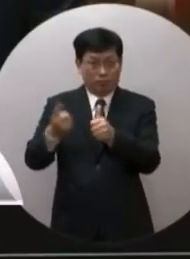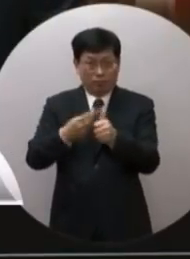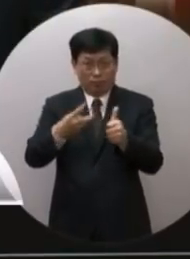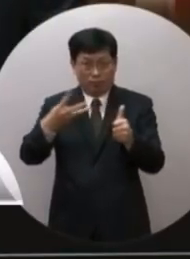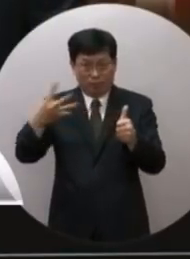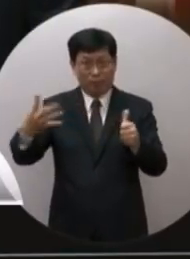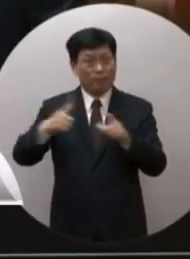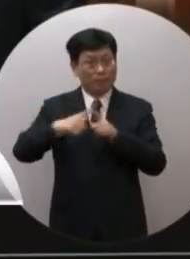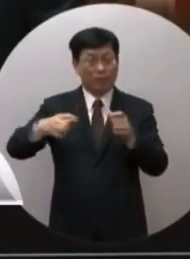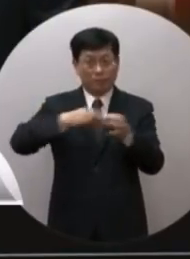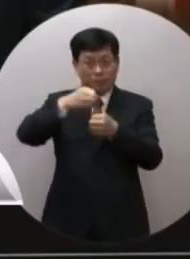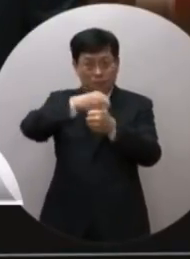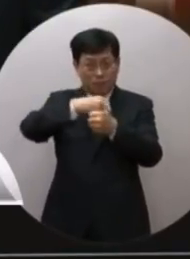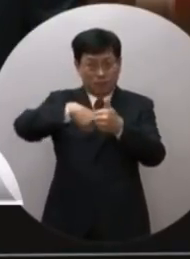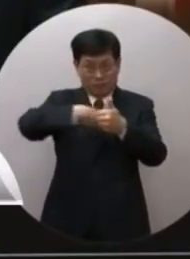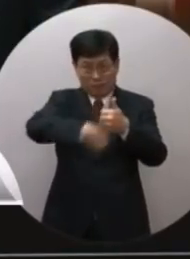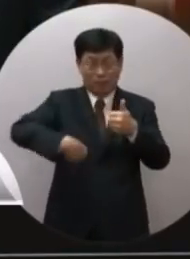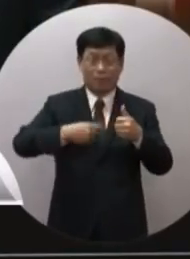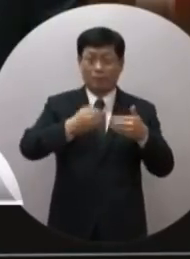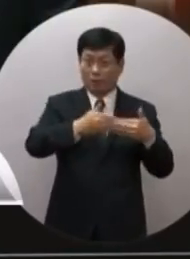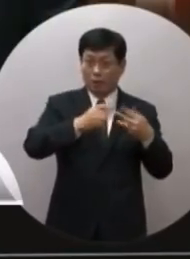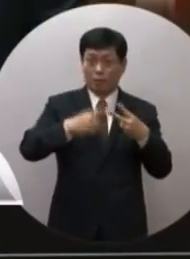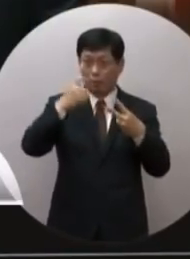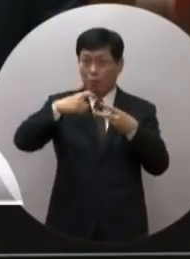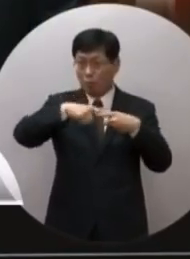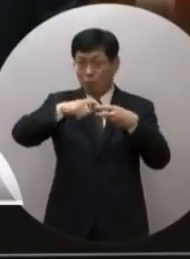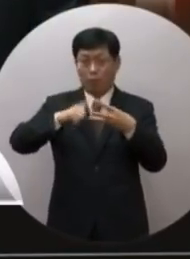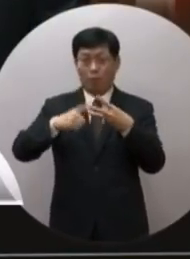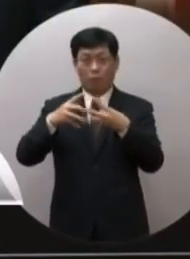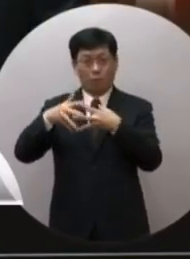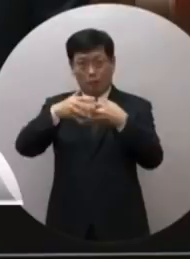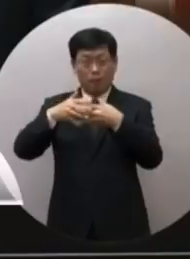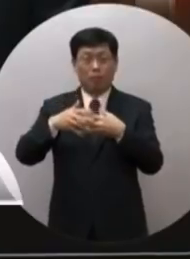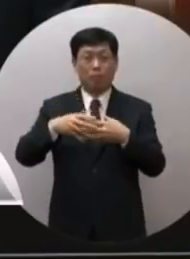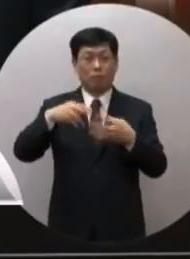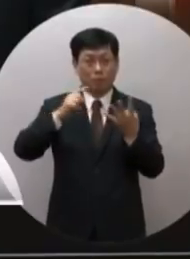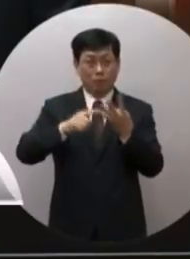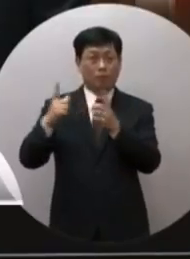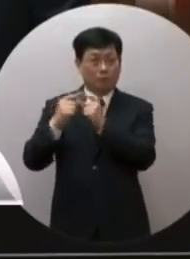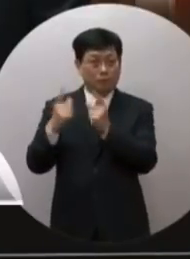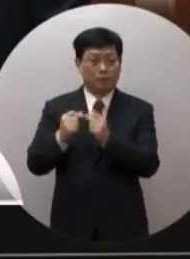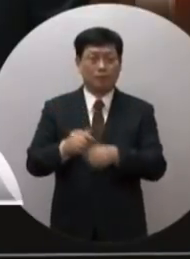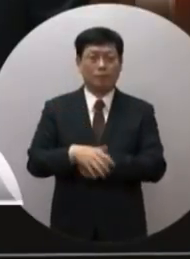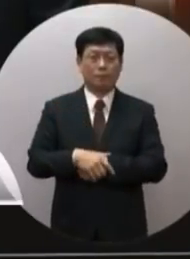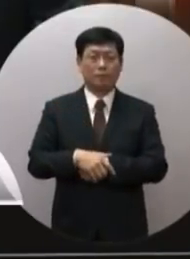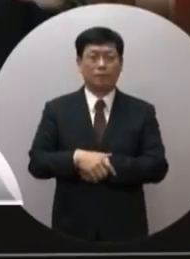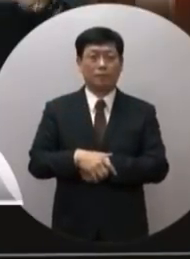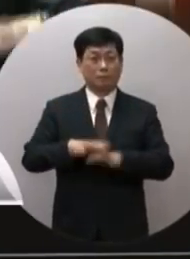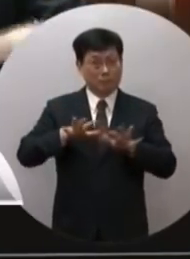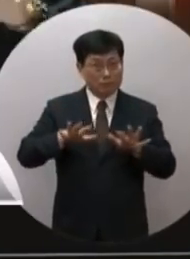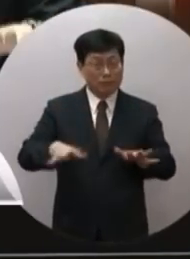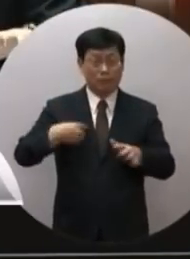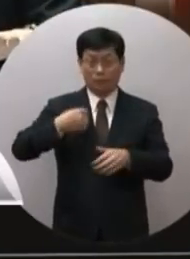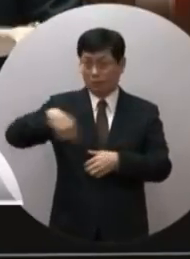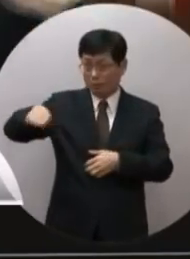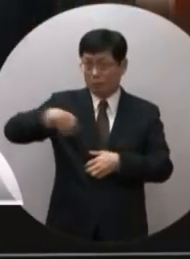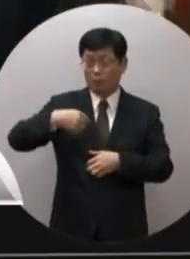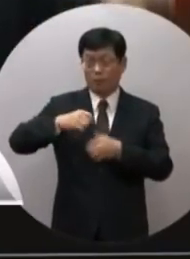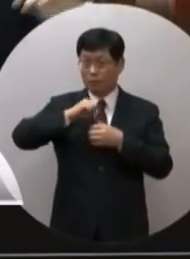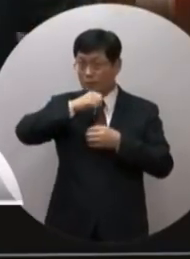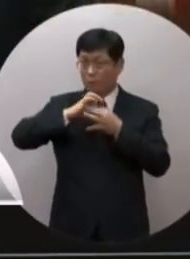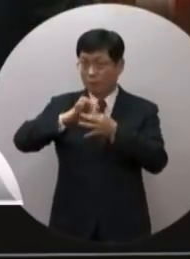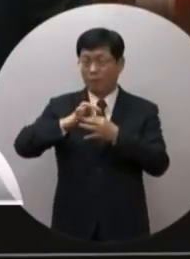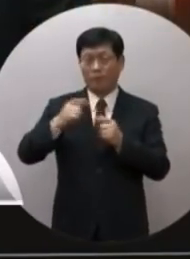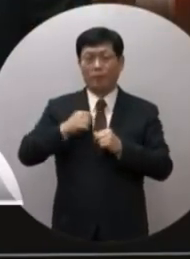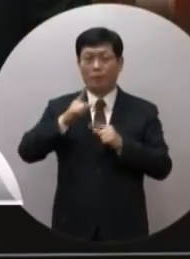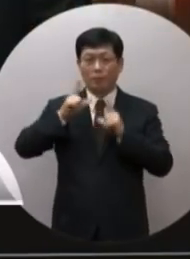四大最大的经济体系，包括中国大陆，包括欧盟，包括美国，亦或是日本，现在跟台湾息息相关的